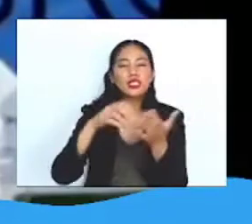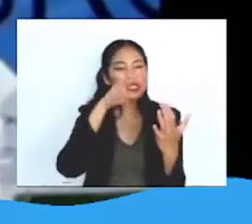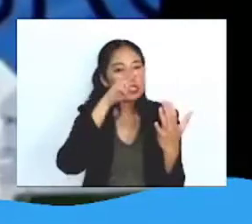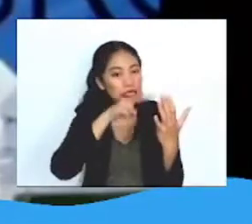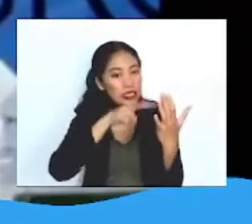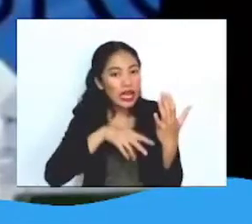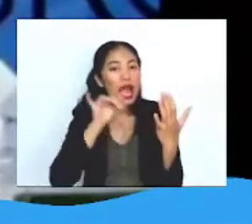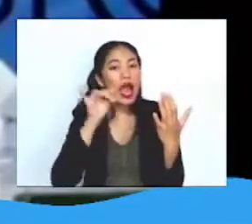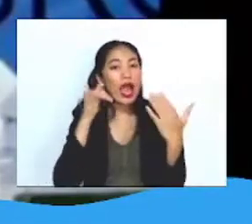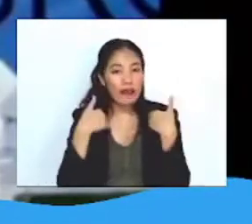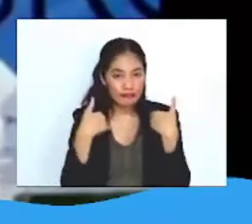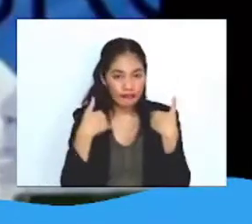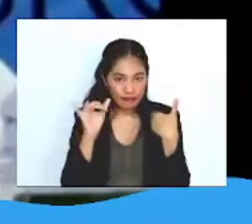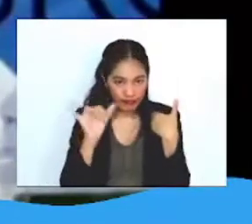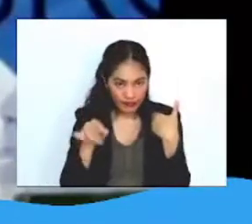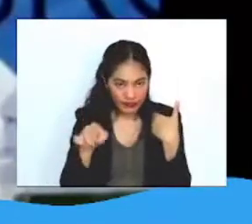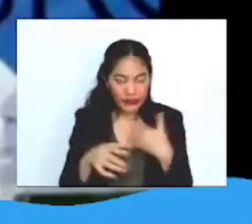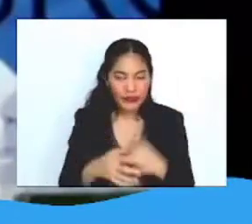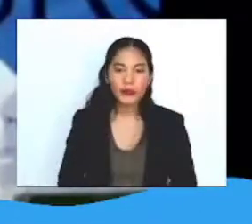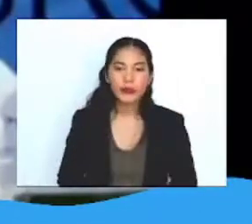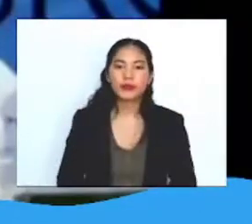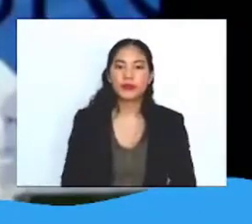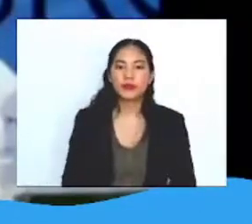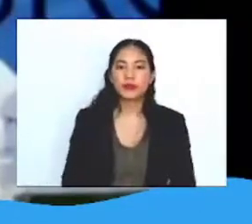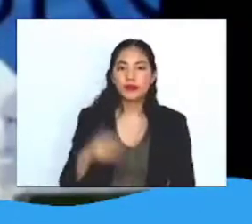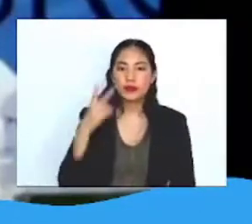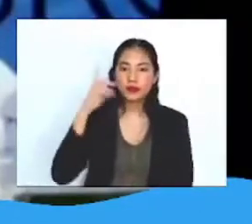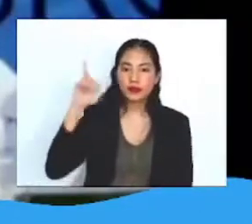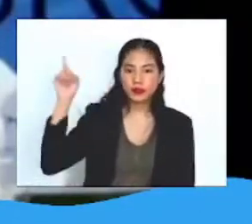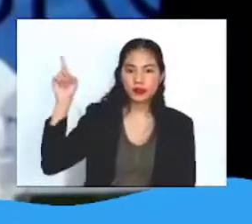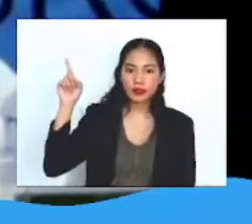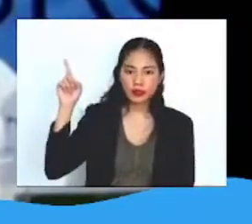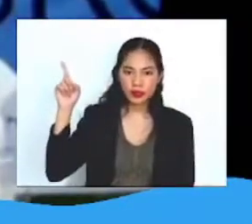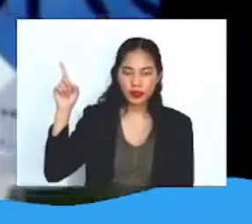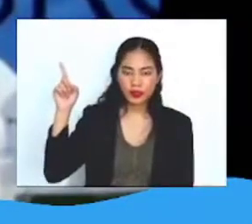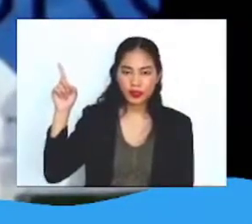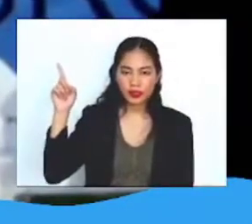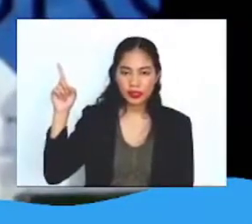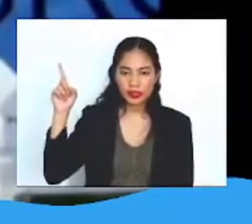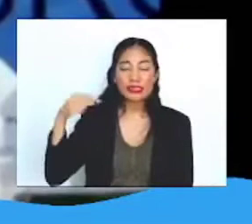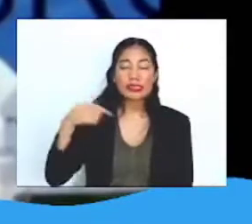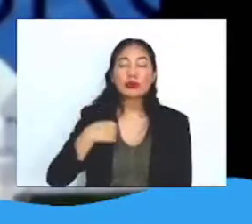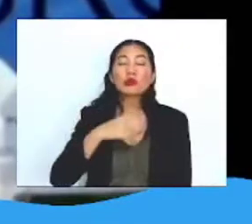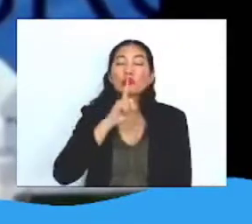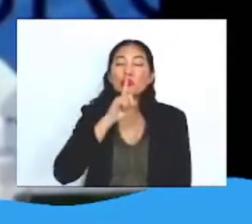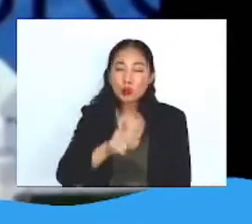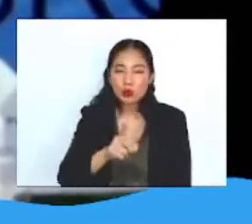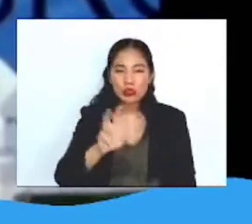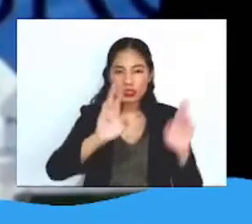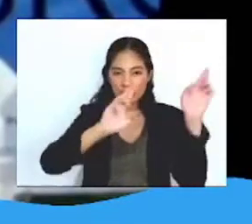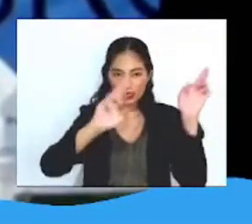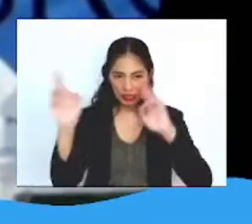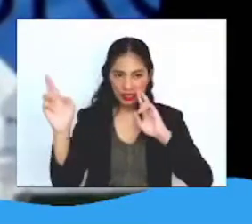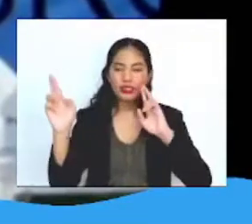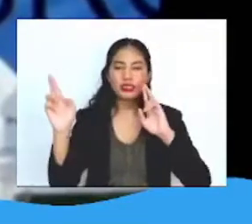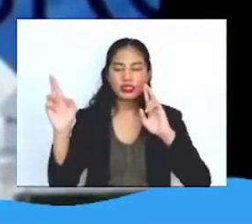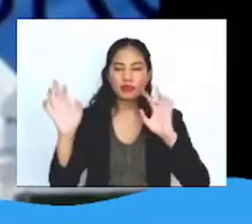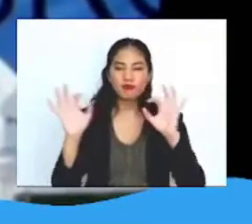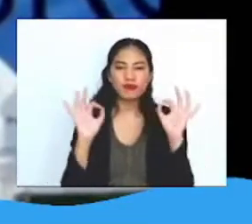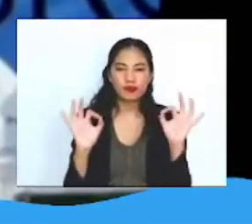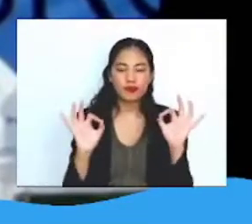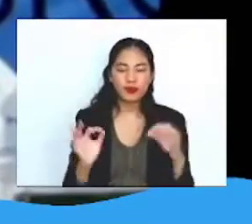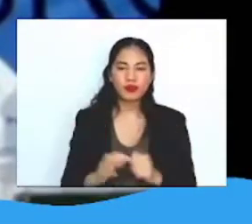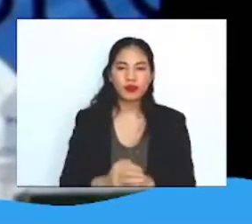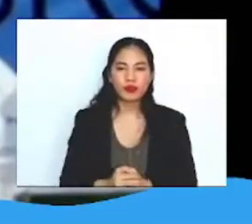pong, I would like to say, handang-handa po talaga ang mga guro at